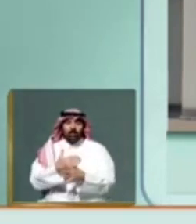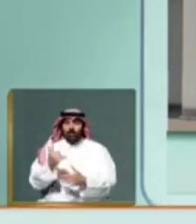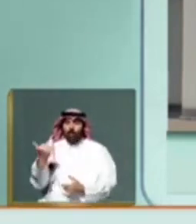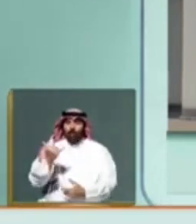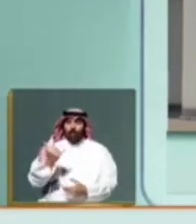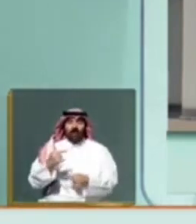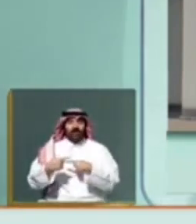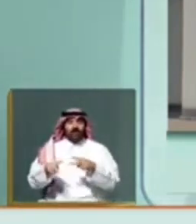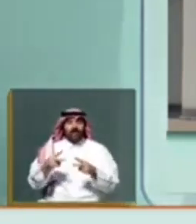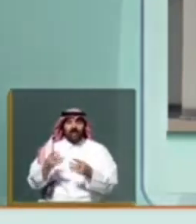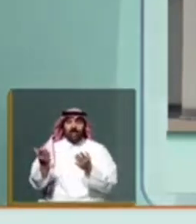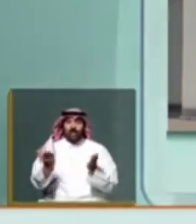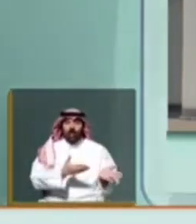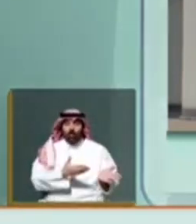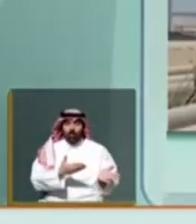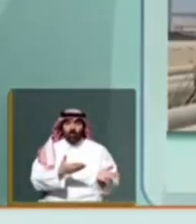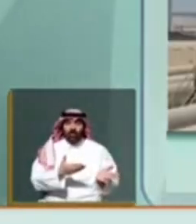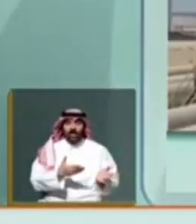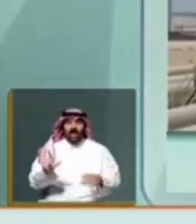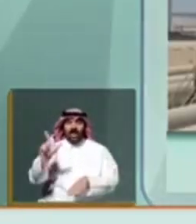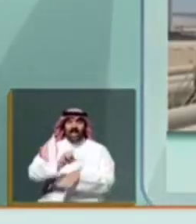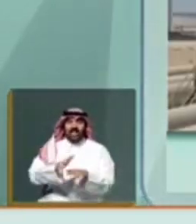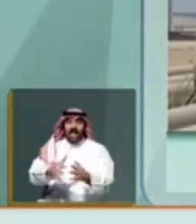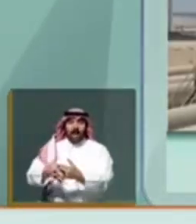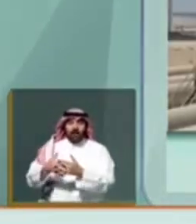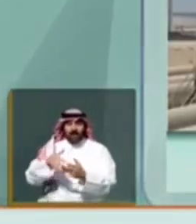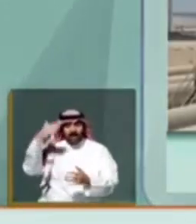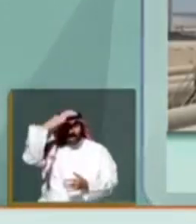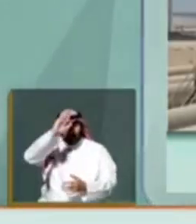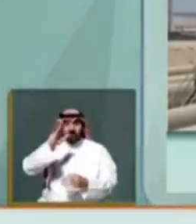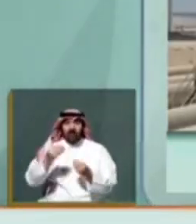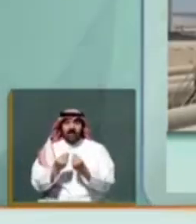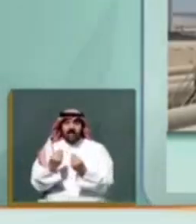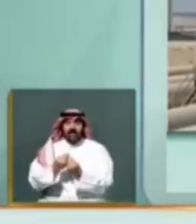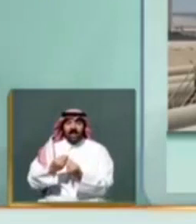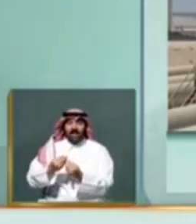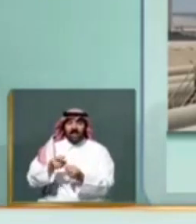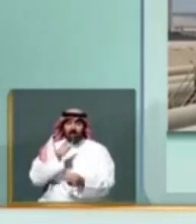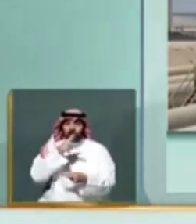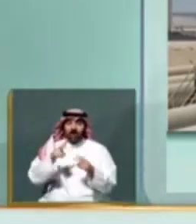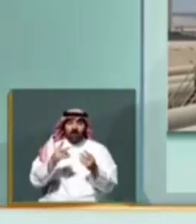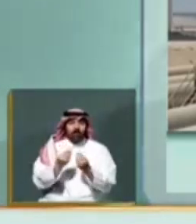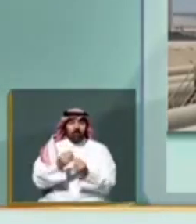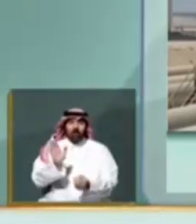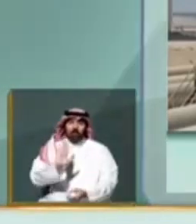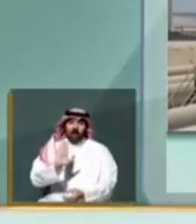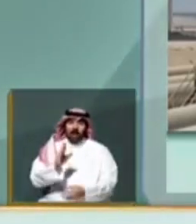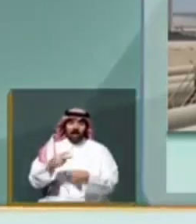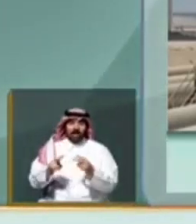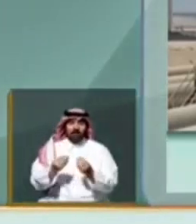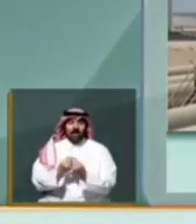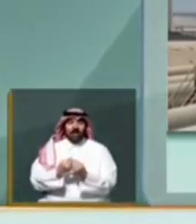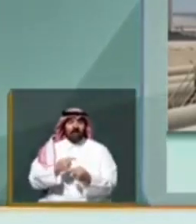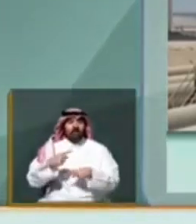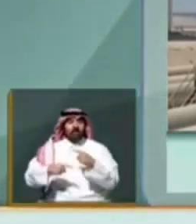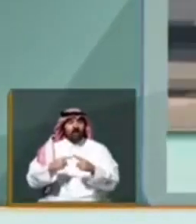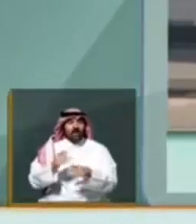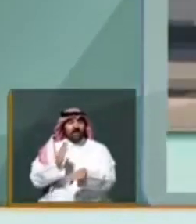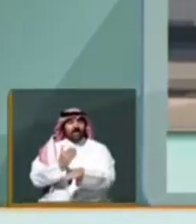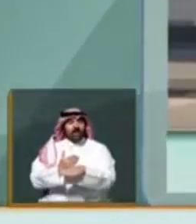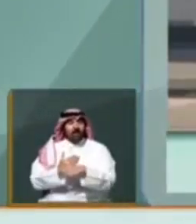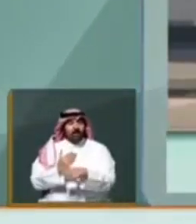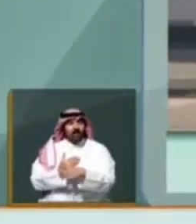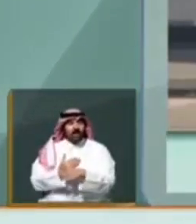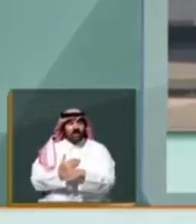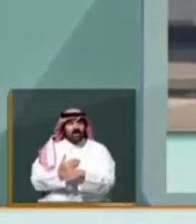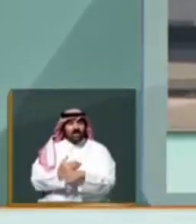أيضا دعوة الرئيس ترامب وتدخله في هذا الموضوع، وهو لم يتدخل لأجل